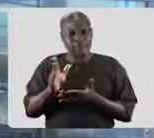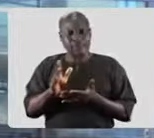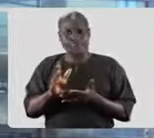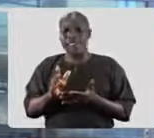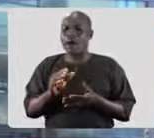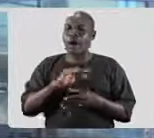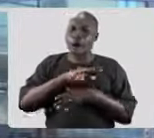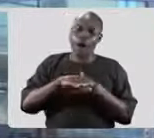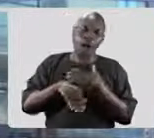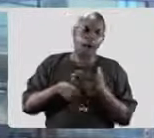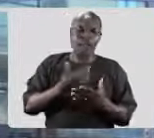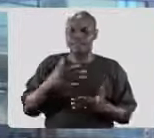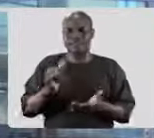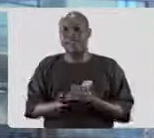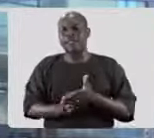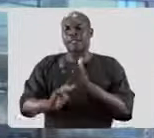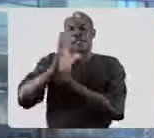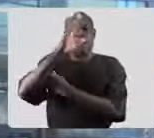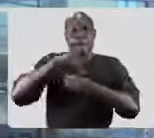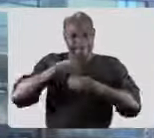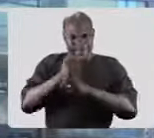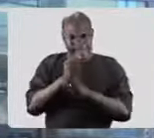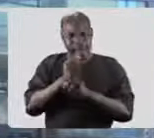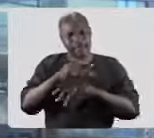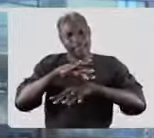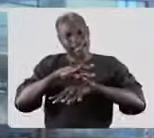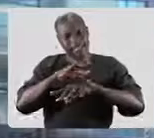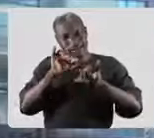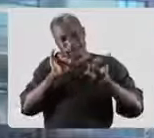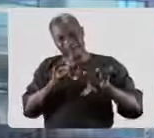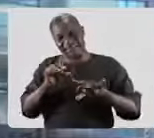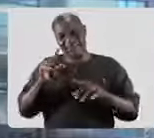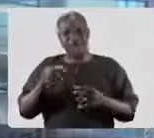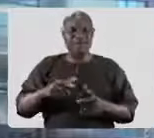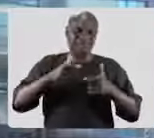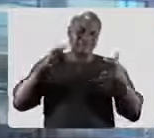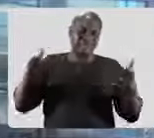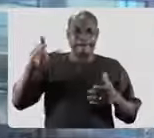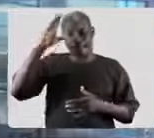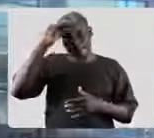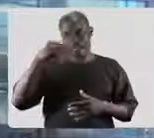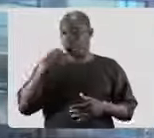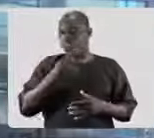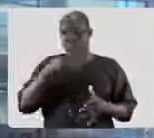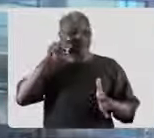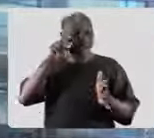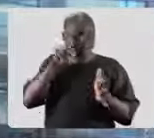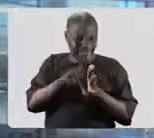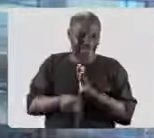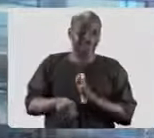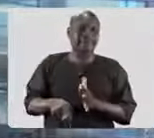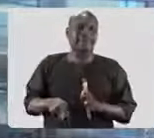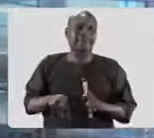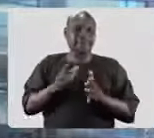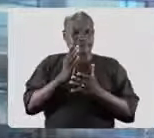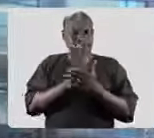Na amongst enema yehu onyankopon a obo osoro ene asase se okire no. Emu kase ye baako ene onipa a otre ne nsa ede